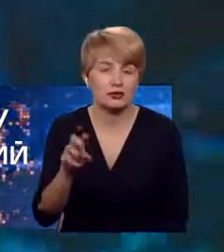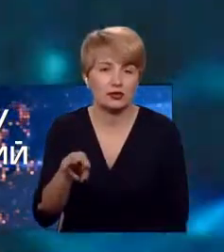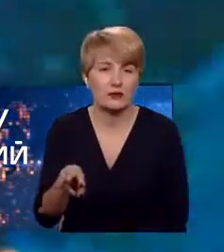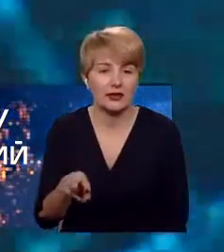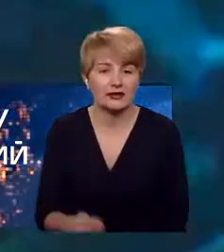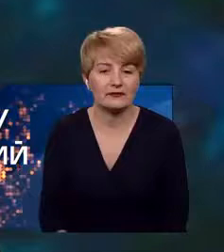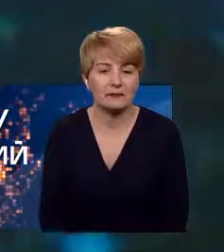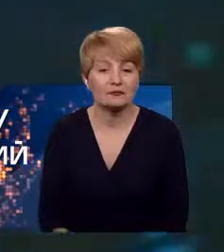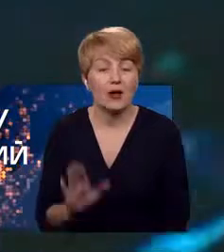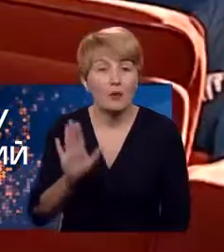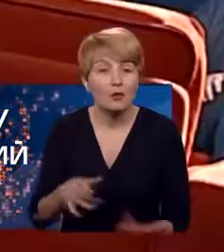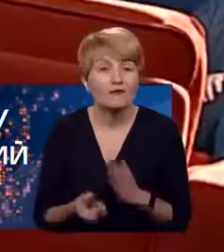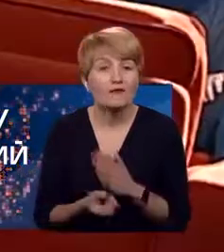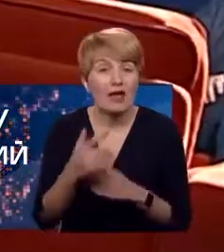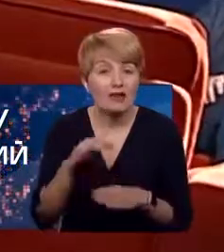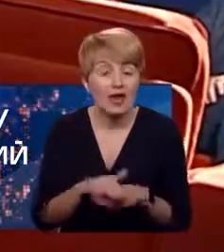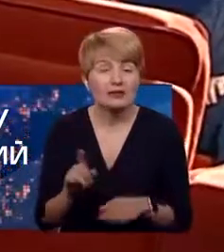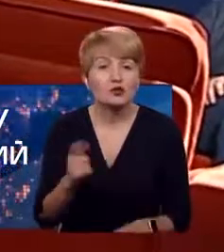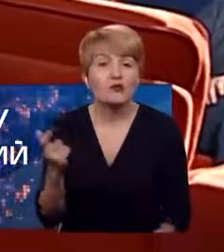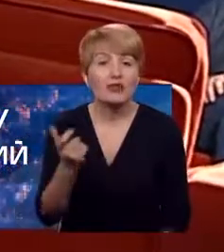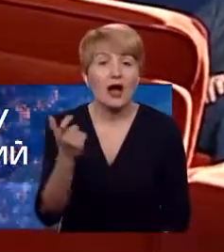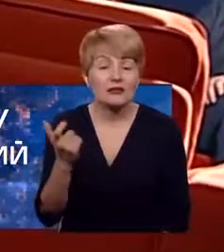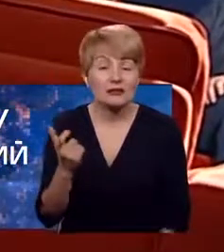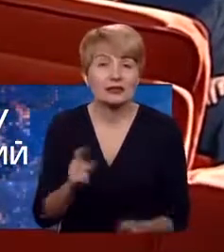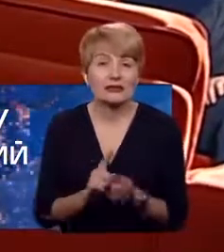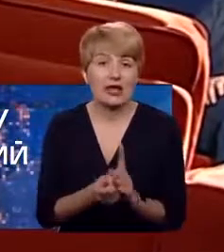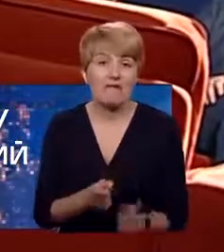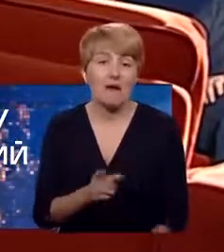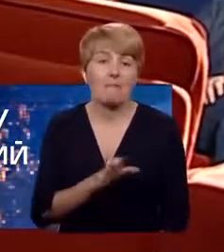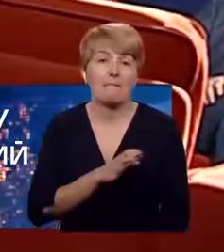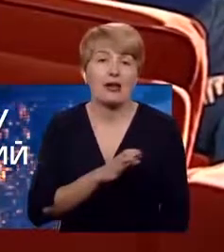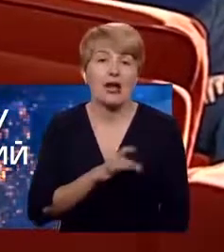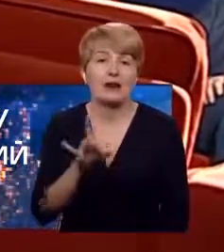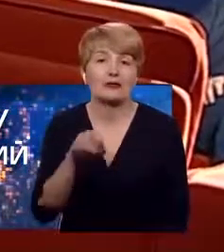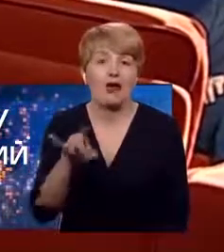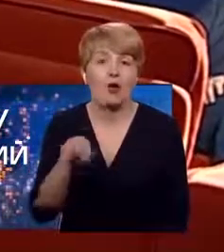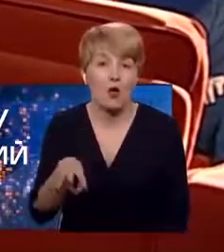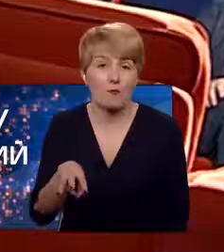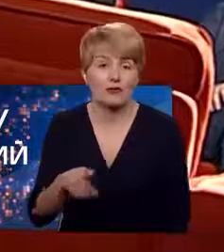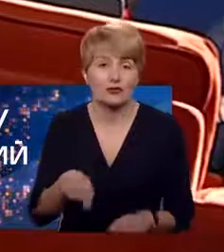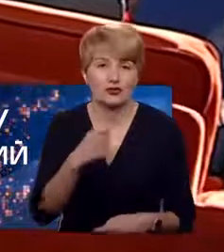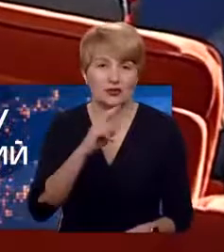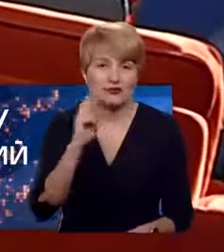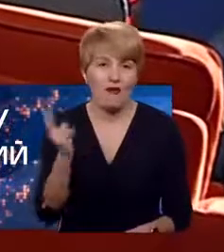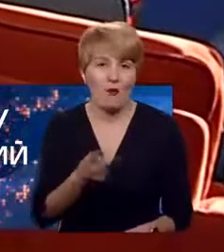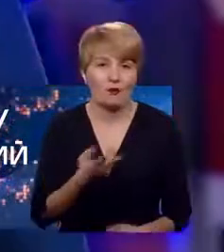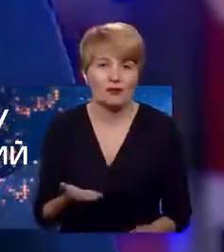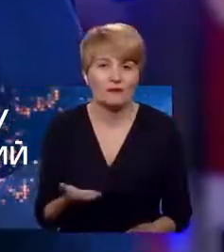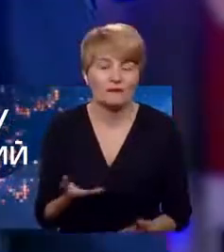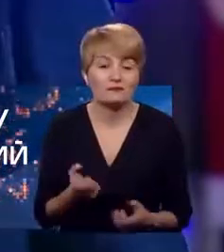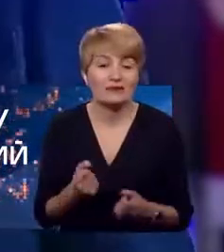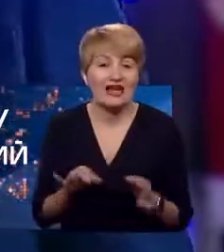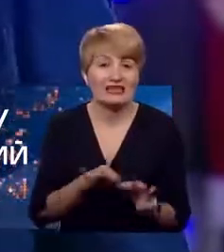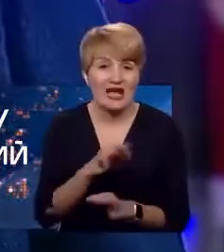потім виявляється, що власник цієї компанії став мільярдером 2 роки. Схема дуже проста, але